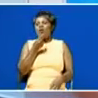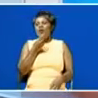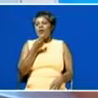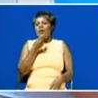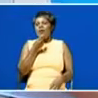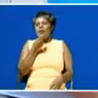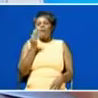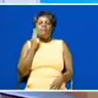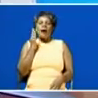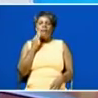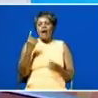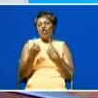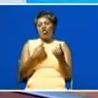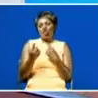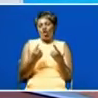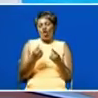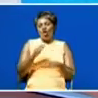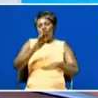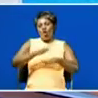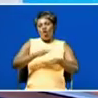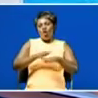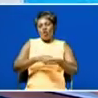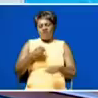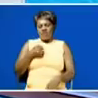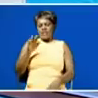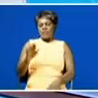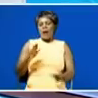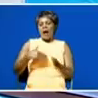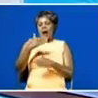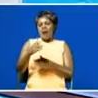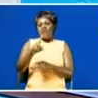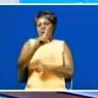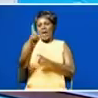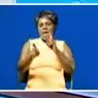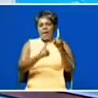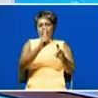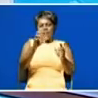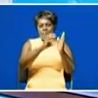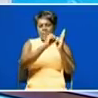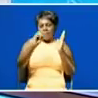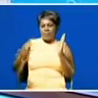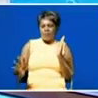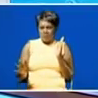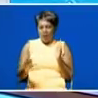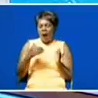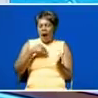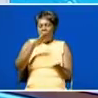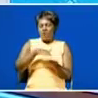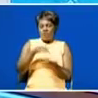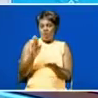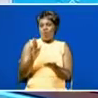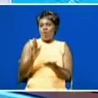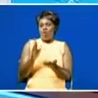huyo kijana na mamake kuhusiana na hisia zao baada ya matokeo yao kufutiliwa mbali. Kuna mengi zaidi